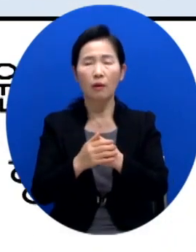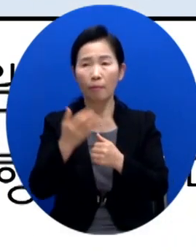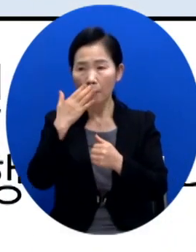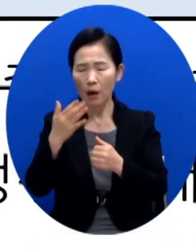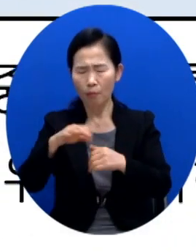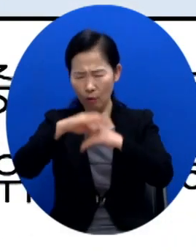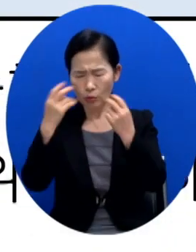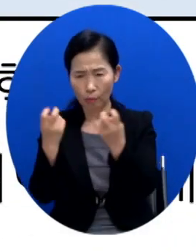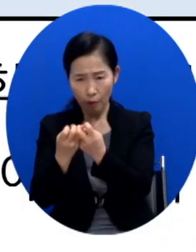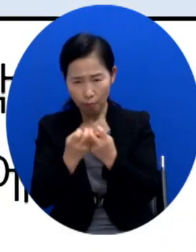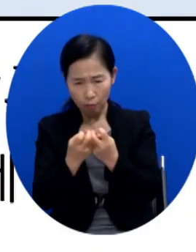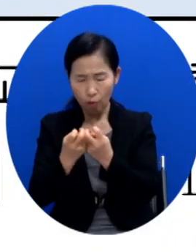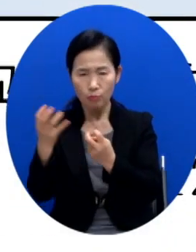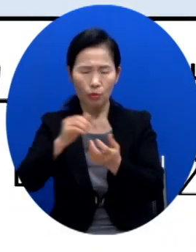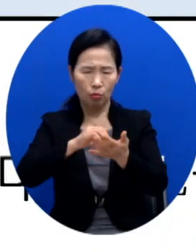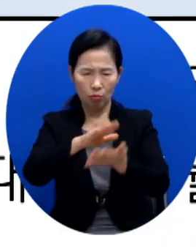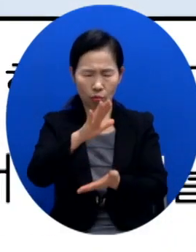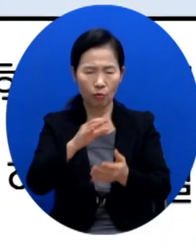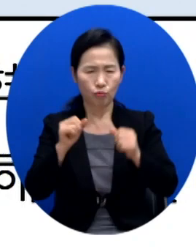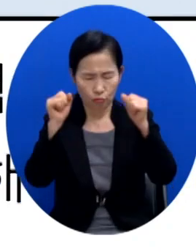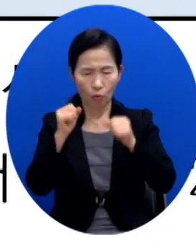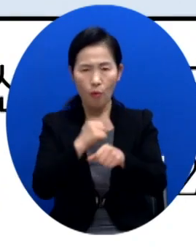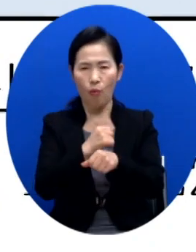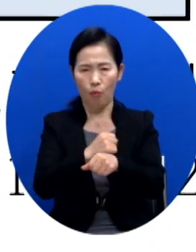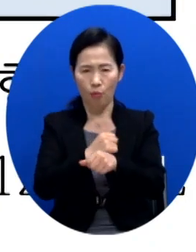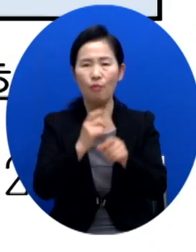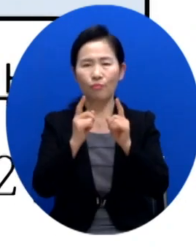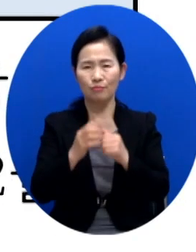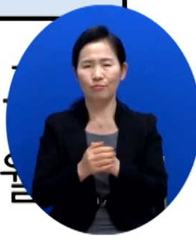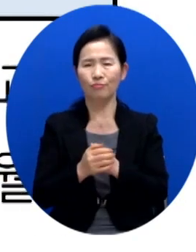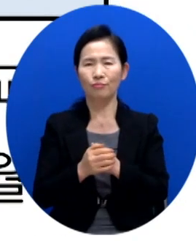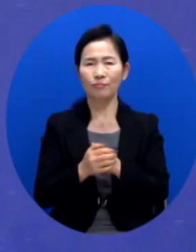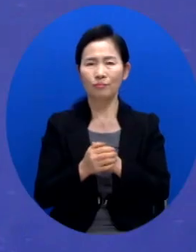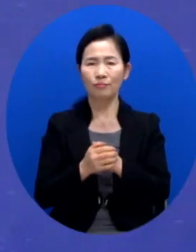동원해 강력한 퇴출 운동을 벌일 것이라고 밝혔습니다.